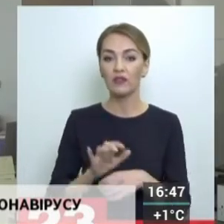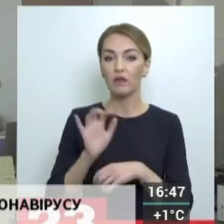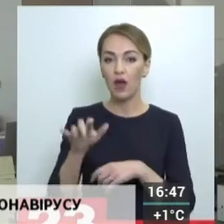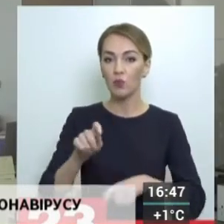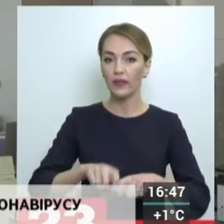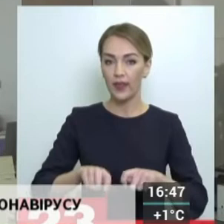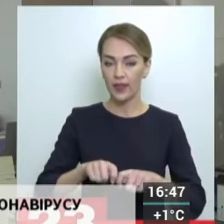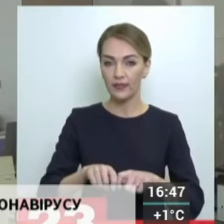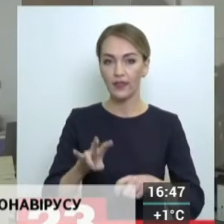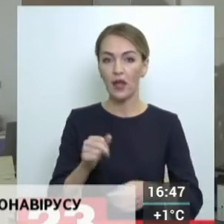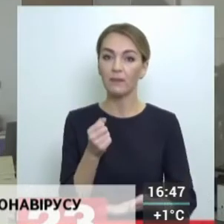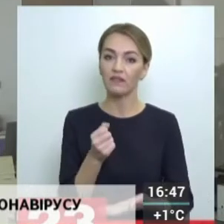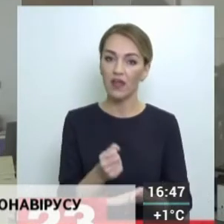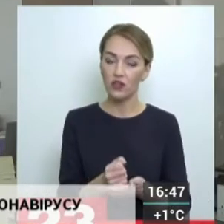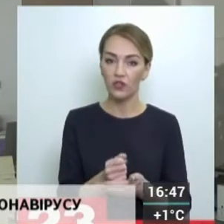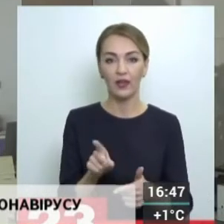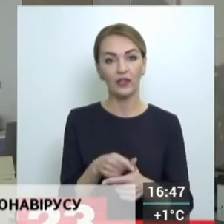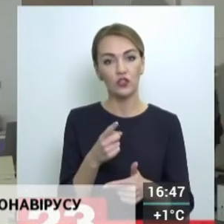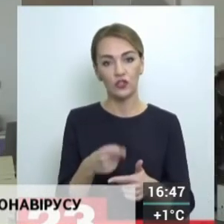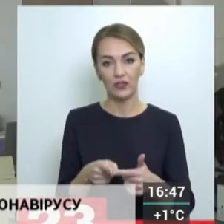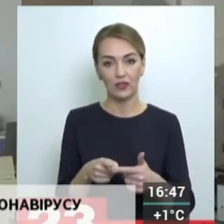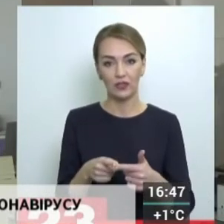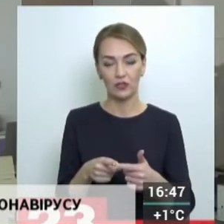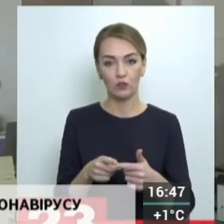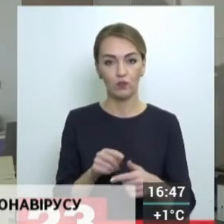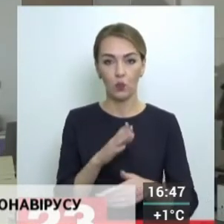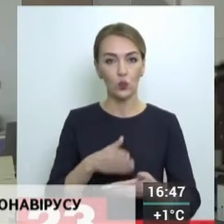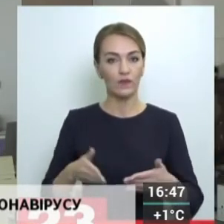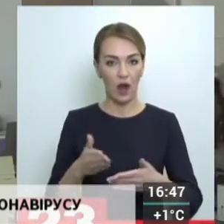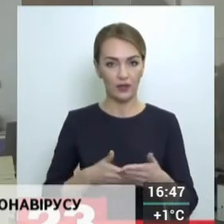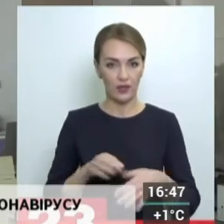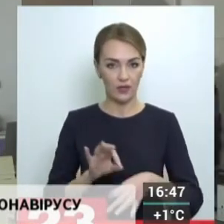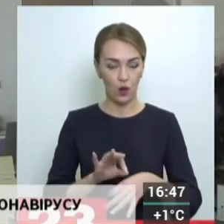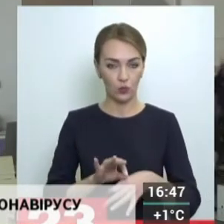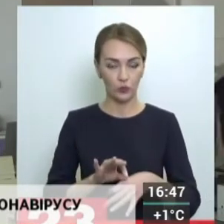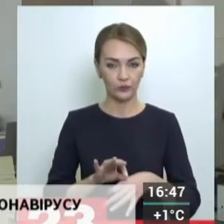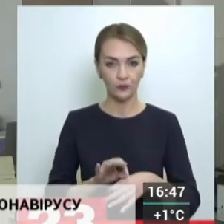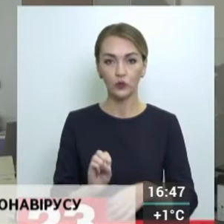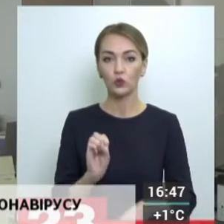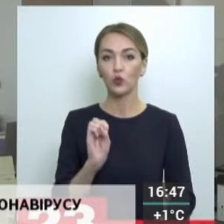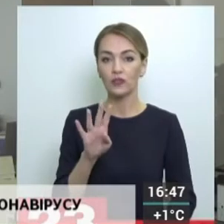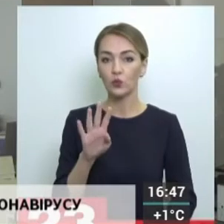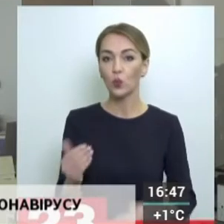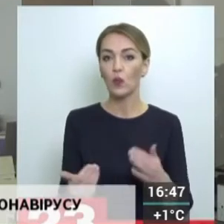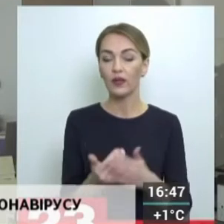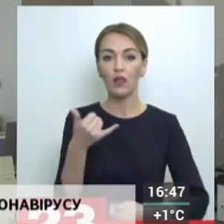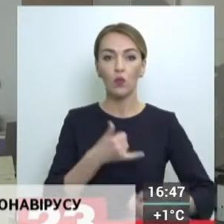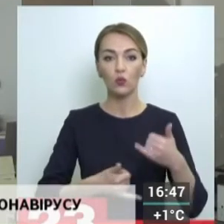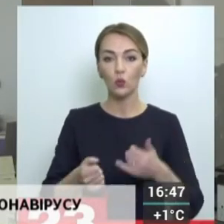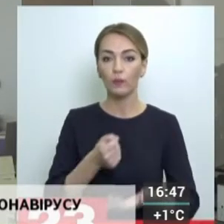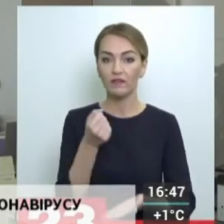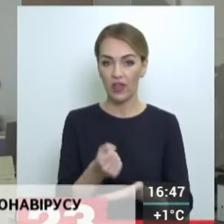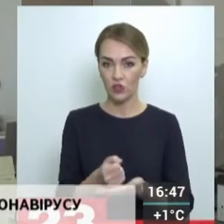на підтвердження чи спростування діагнозу. З 14 нових лабораторних підтверджених